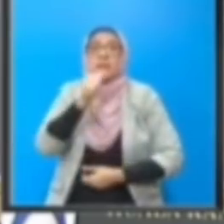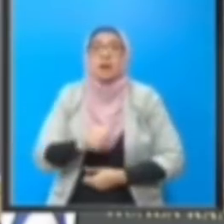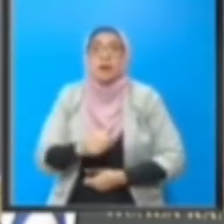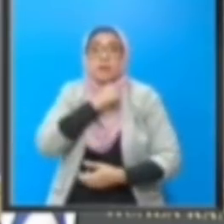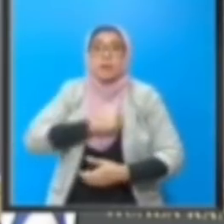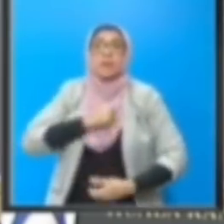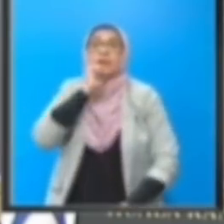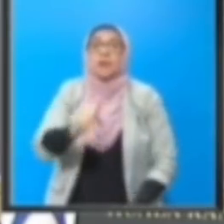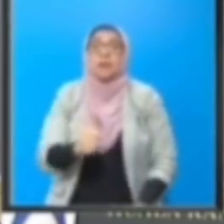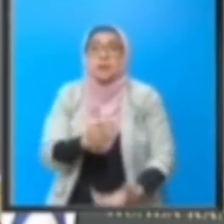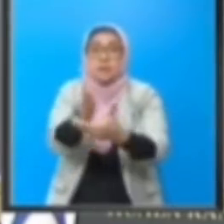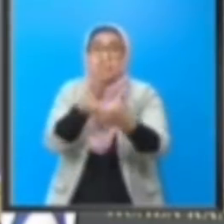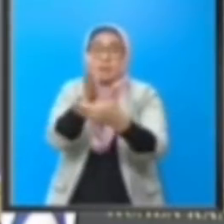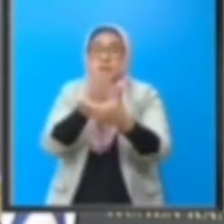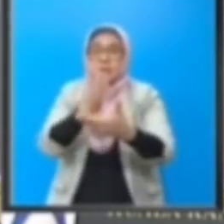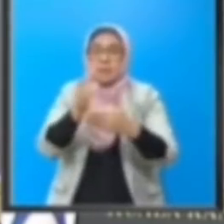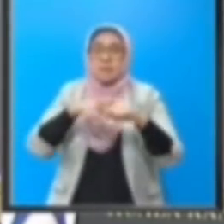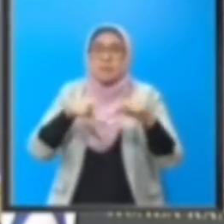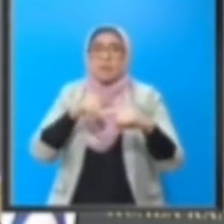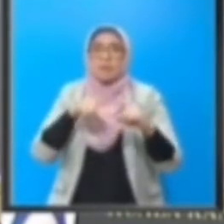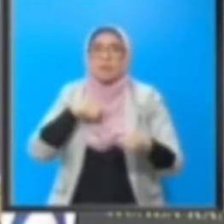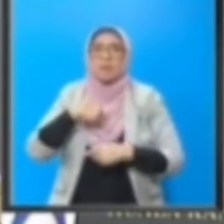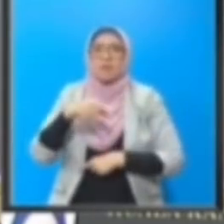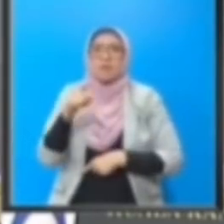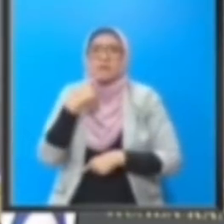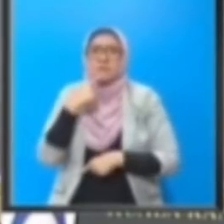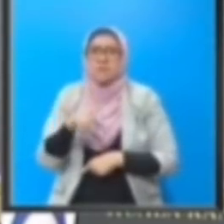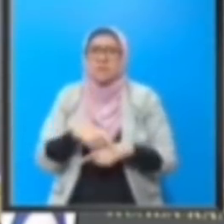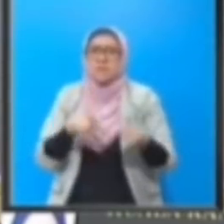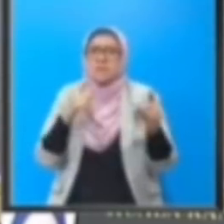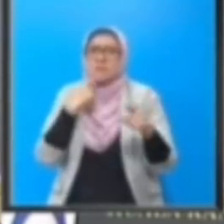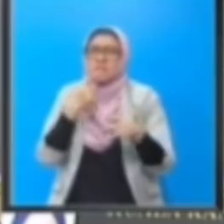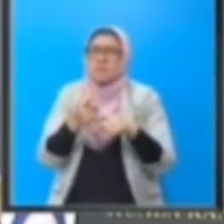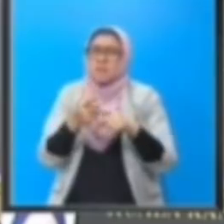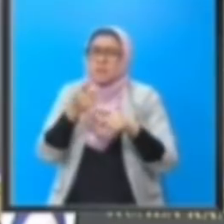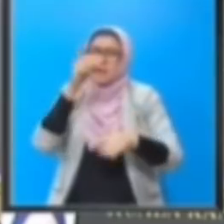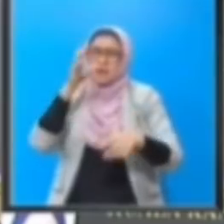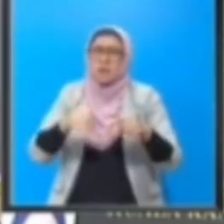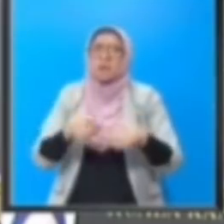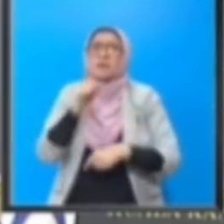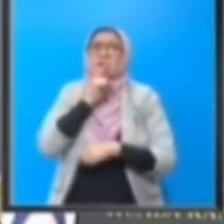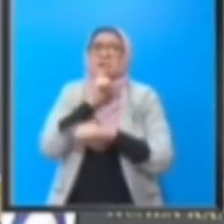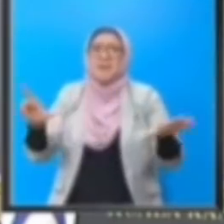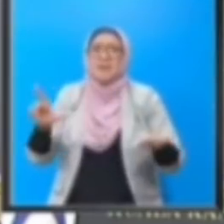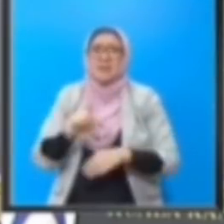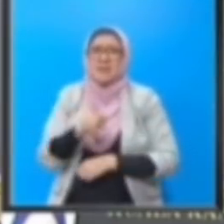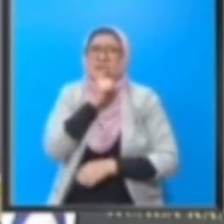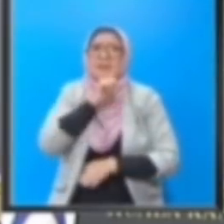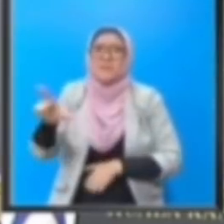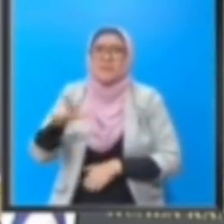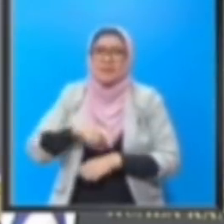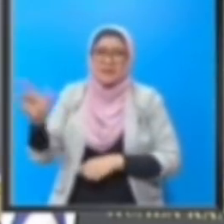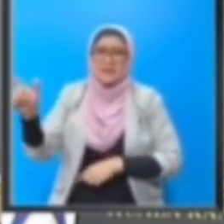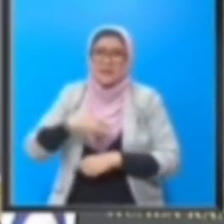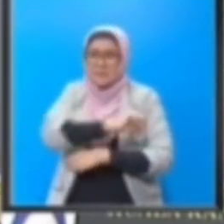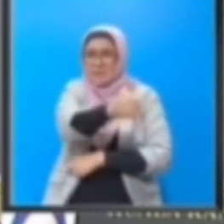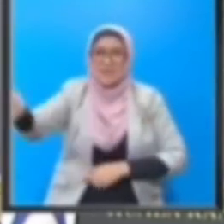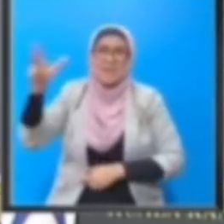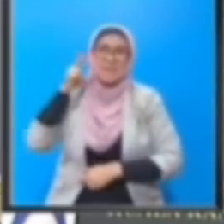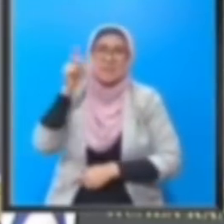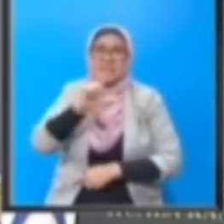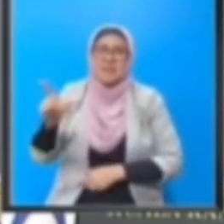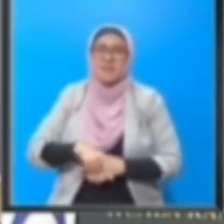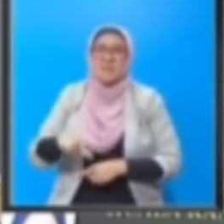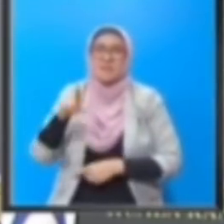apa yang saya faham, apa yang saya tahu. Bukankah SOP untuk apabila bertanya dengan ahli parlimen tersebut? Minta maaf ajalah. Yang lain dengarlah. Saya